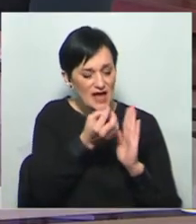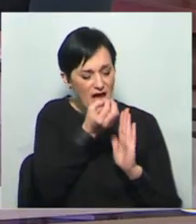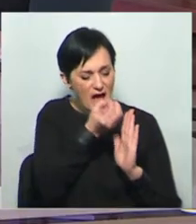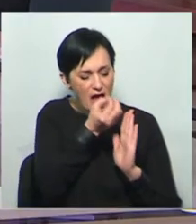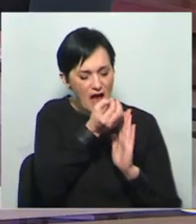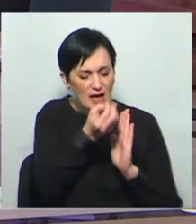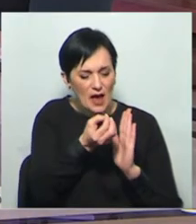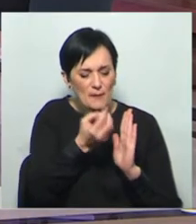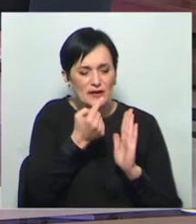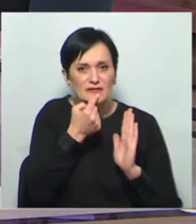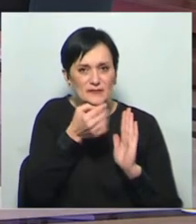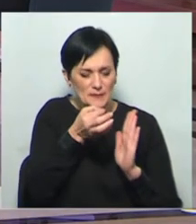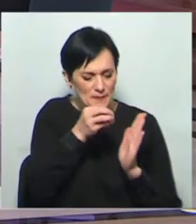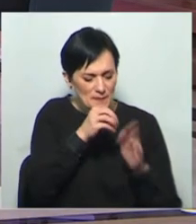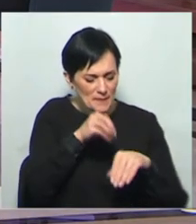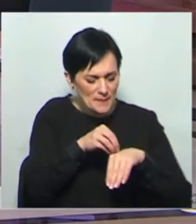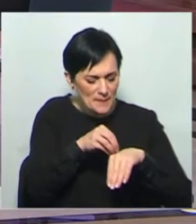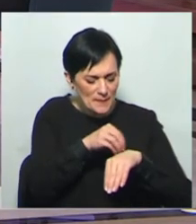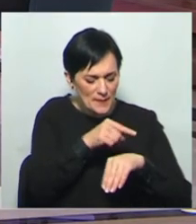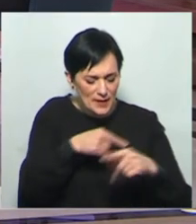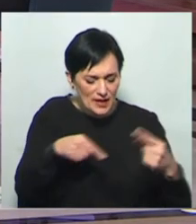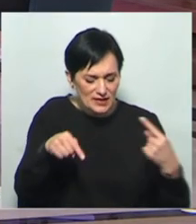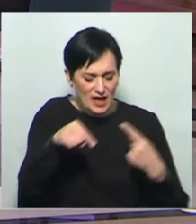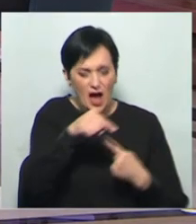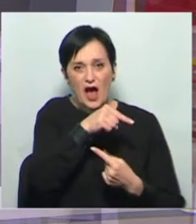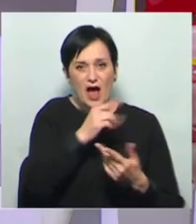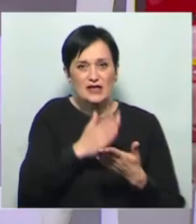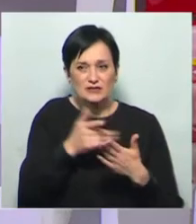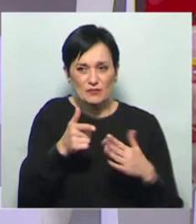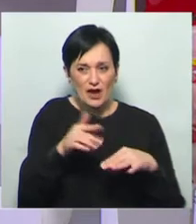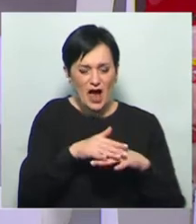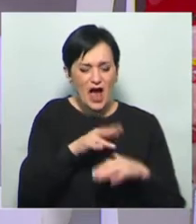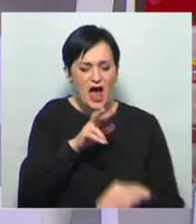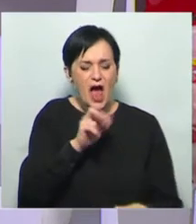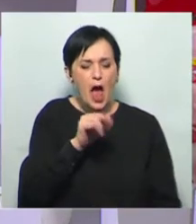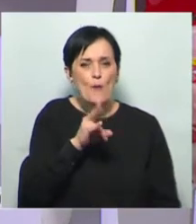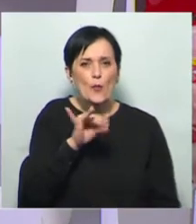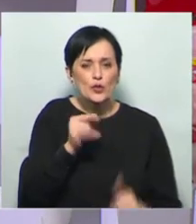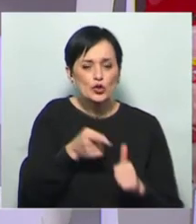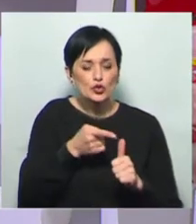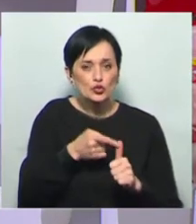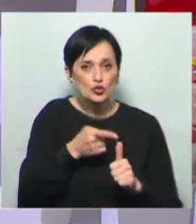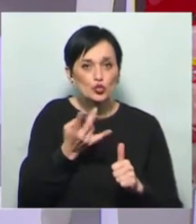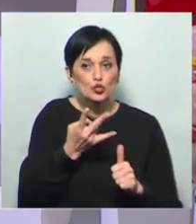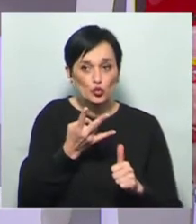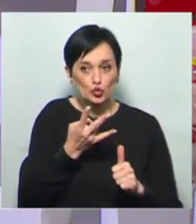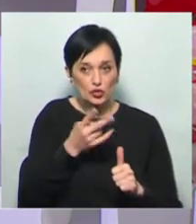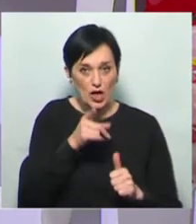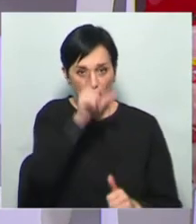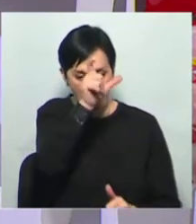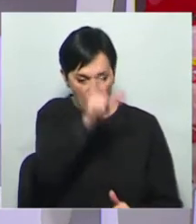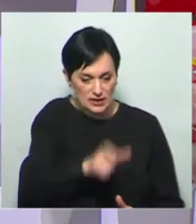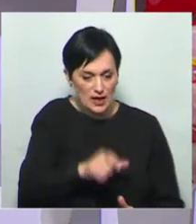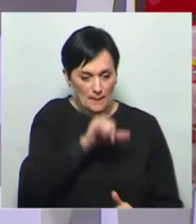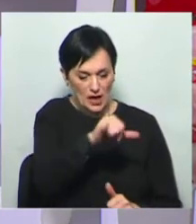პლაზმა, რომელიც აი შეფარდება, რომელიც არის ეს ჰემატოკრიტის მაჩვენებელი, ასე შეესაბამება იყოს იმ ნორმებში, რომელიც უნდა ქონდეს